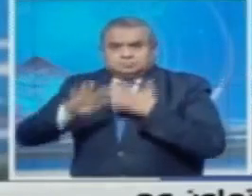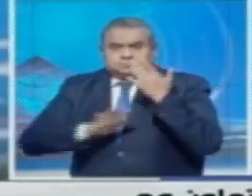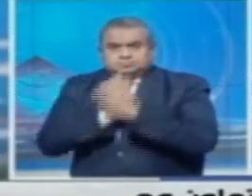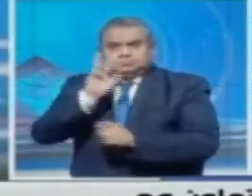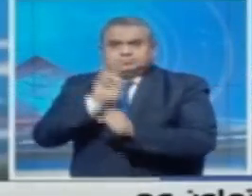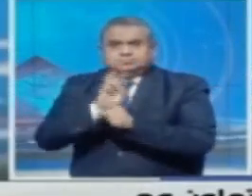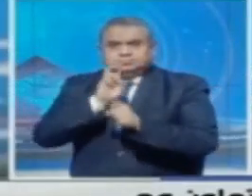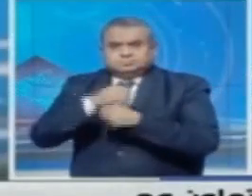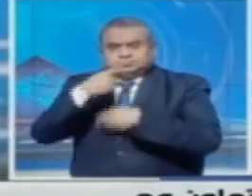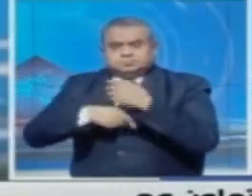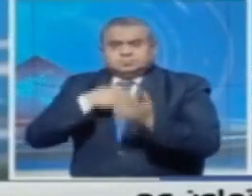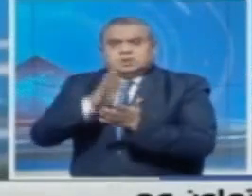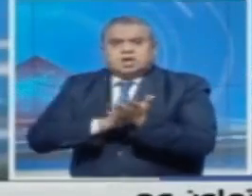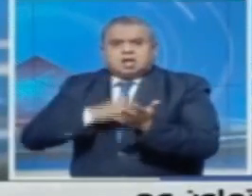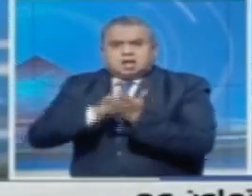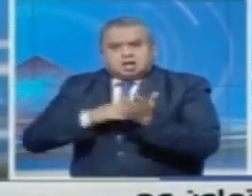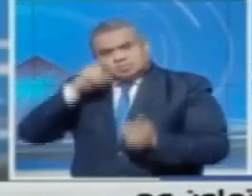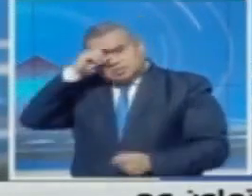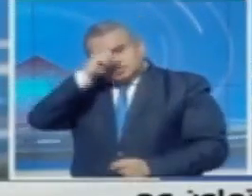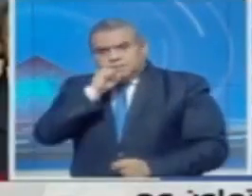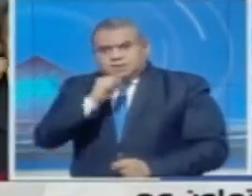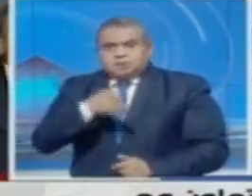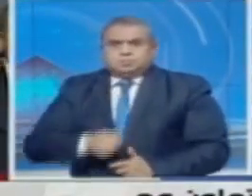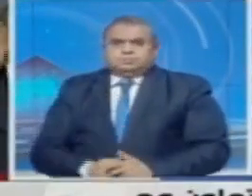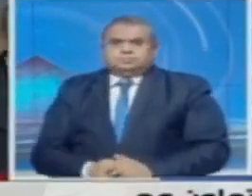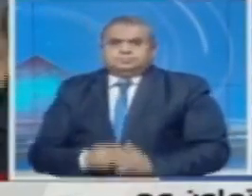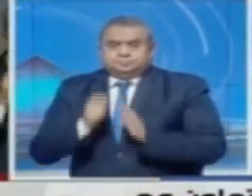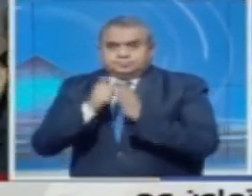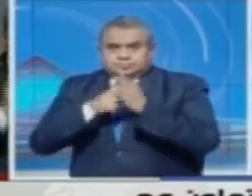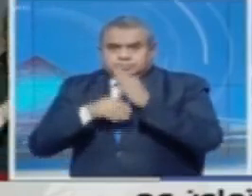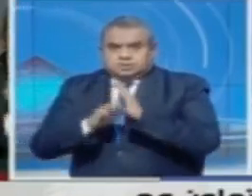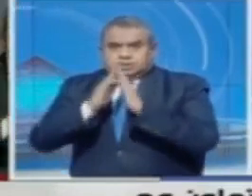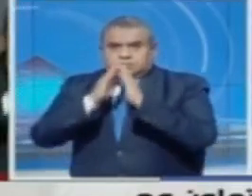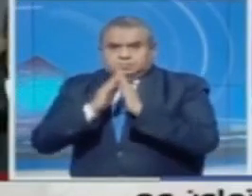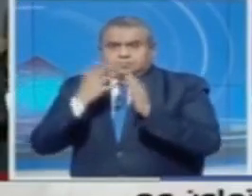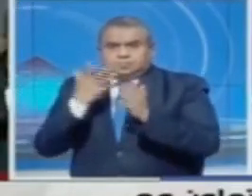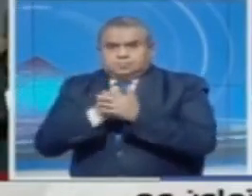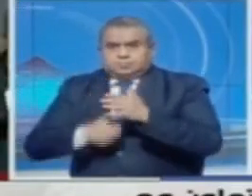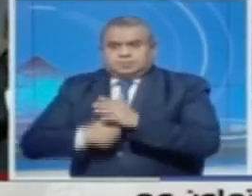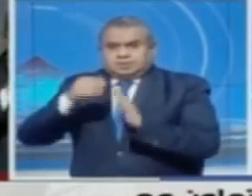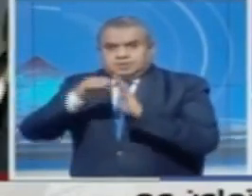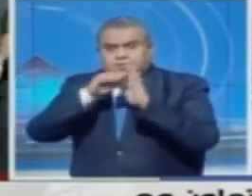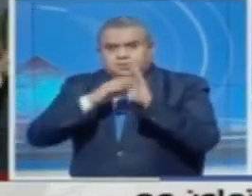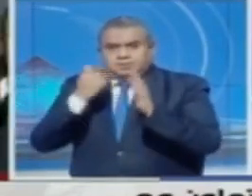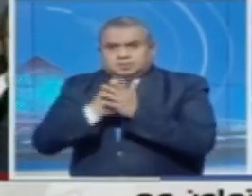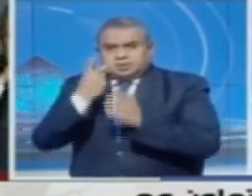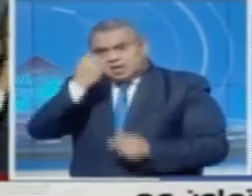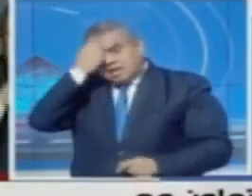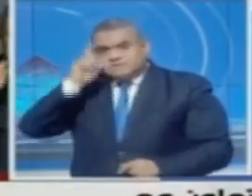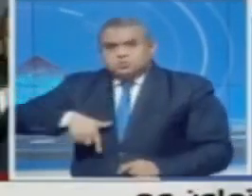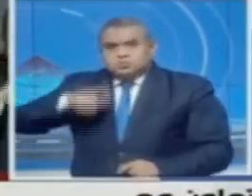وتنامي أزمة الديون بشكل خطير. في مصر أطلقنا برنامج للإصلاح الاقتصادي في